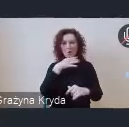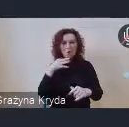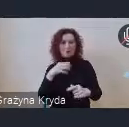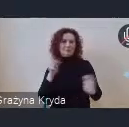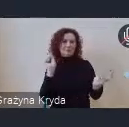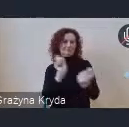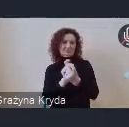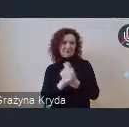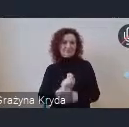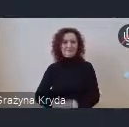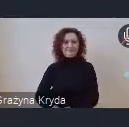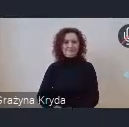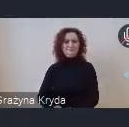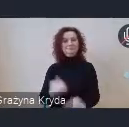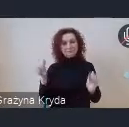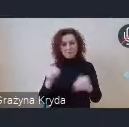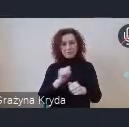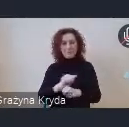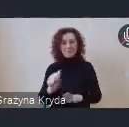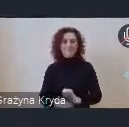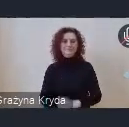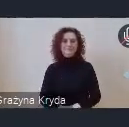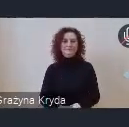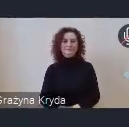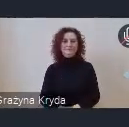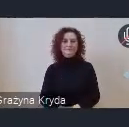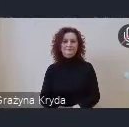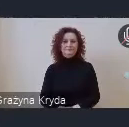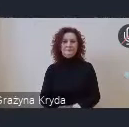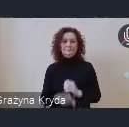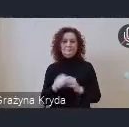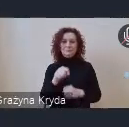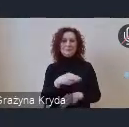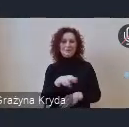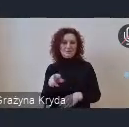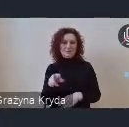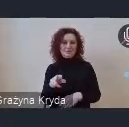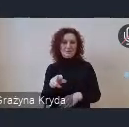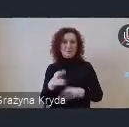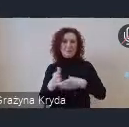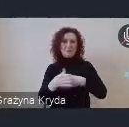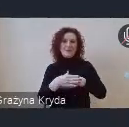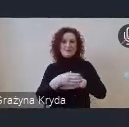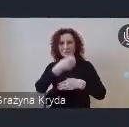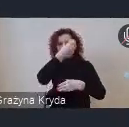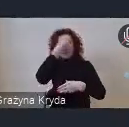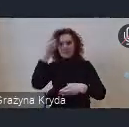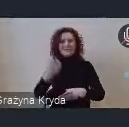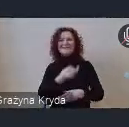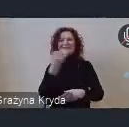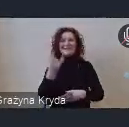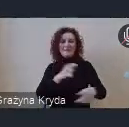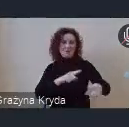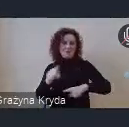kolor z jednej i z drugiej strony może się tak zdarzyć tego rodzaju drzwi szklane zawsze Zalecamy oznaczanie Im